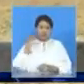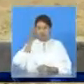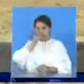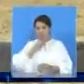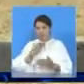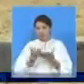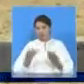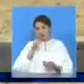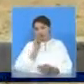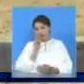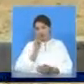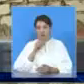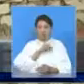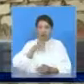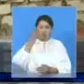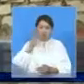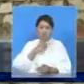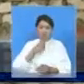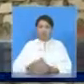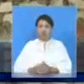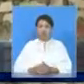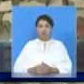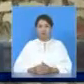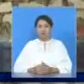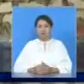а еще зарабатывать что-то самому.